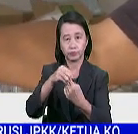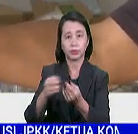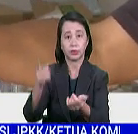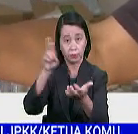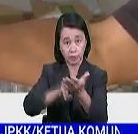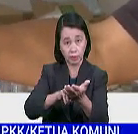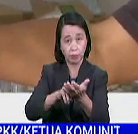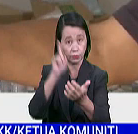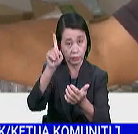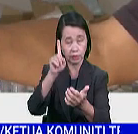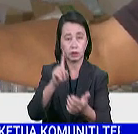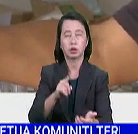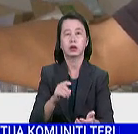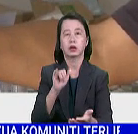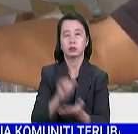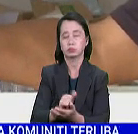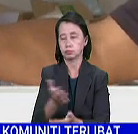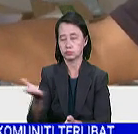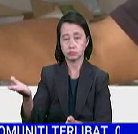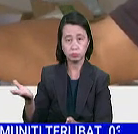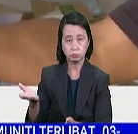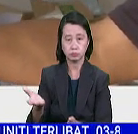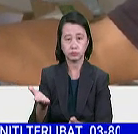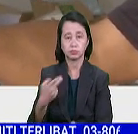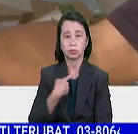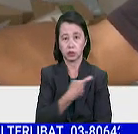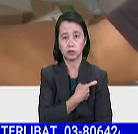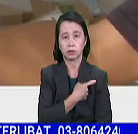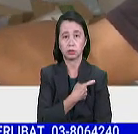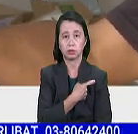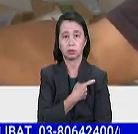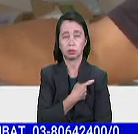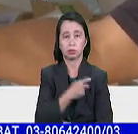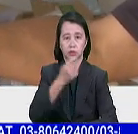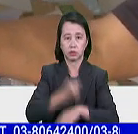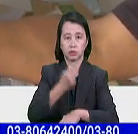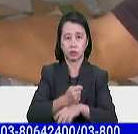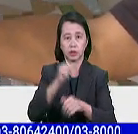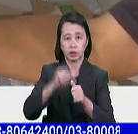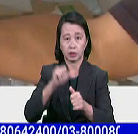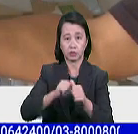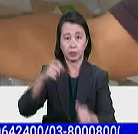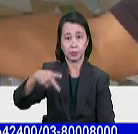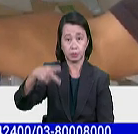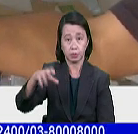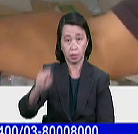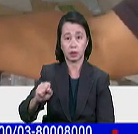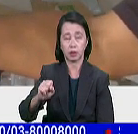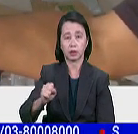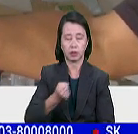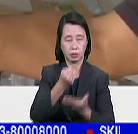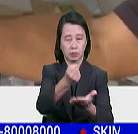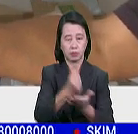pendaftaran am dimana am kami semua tak bertugas di setiap pipi yang disediakan dan